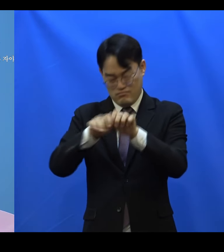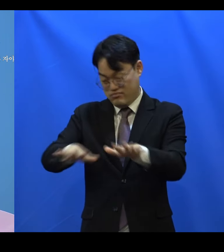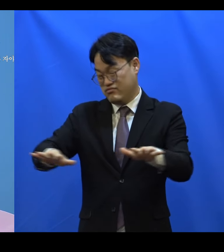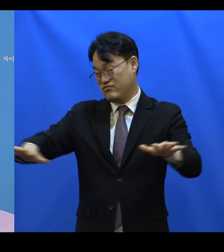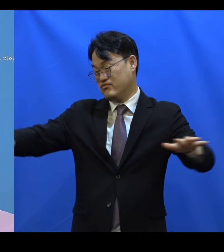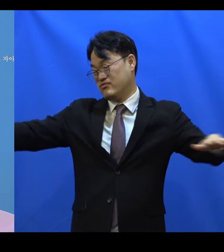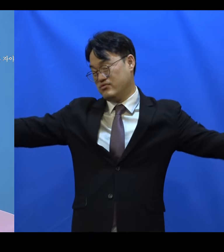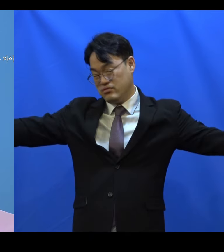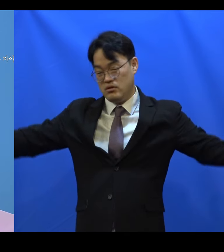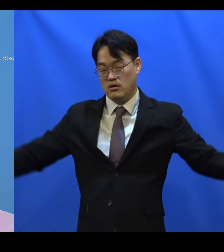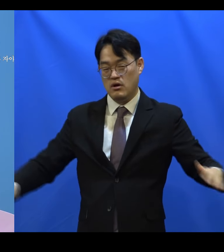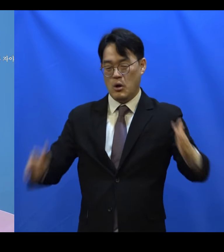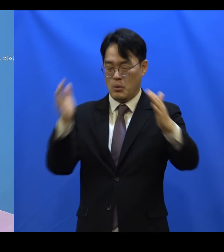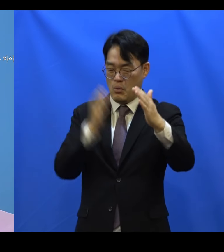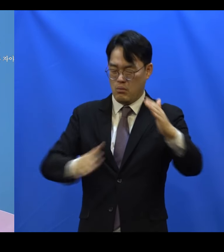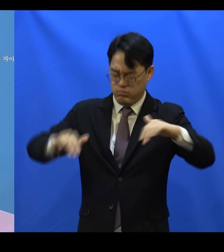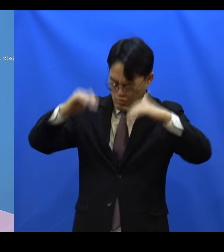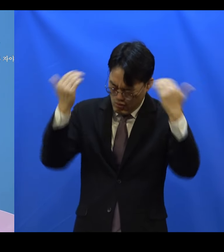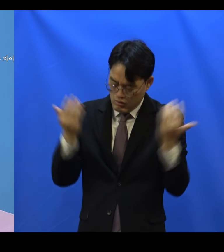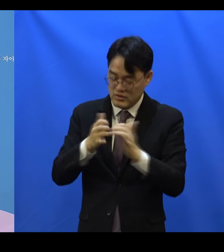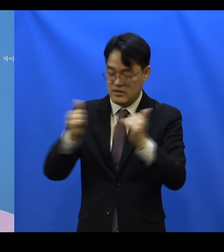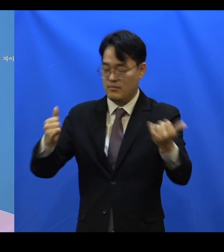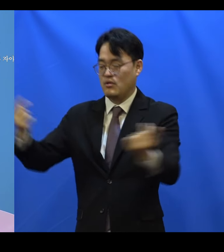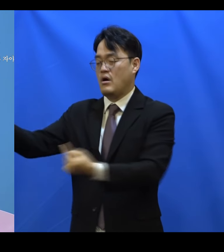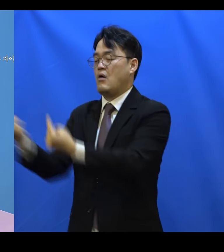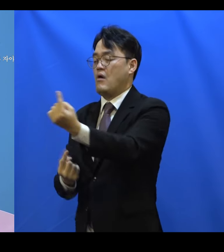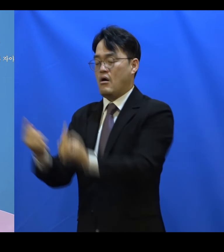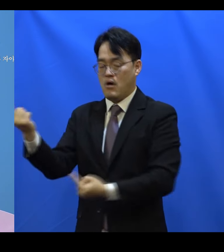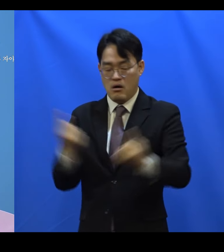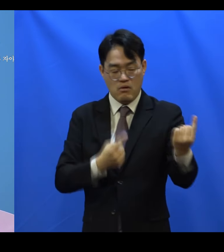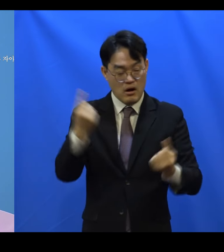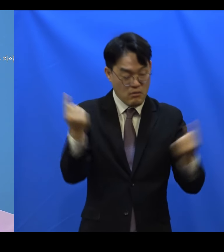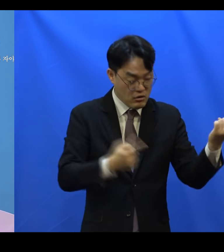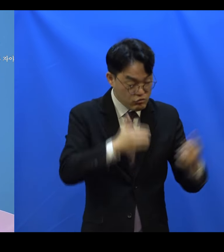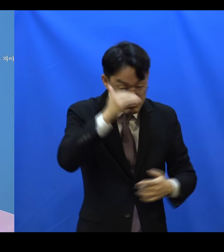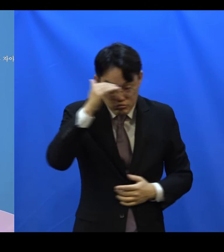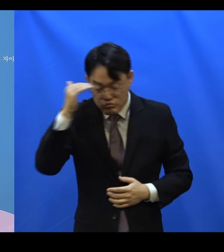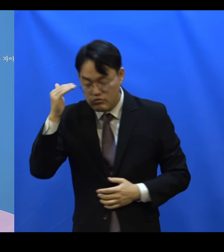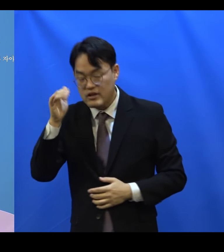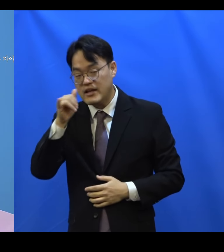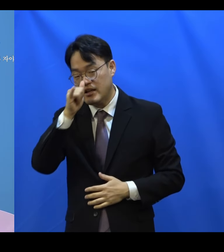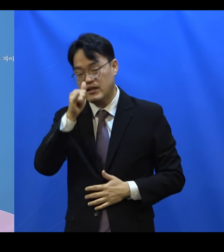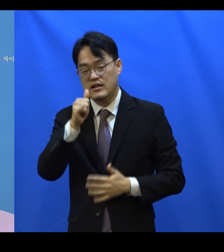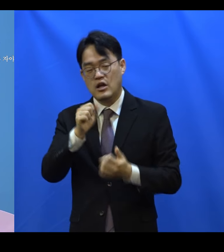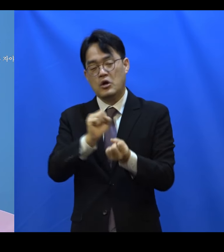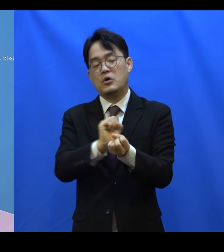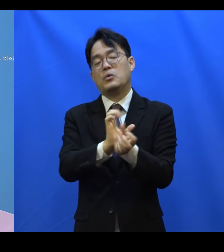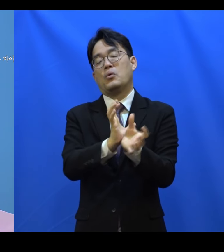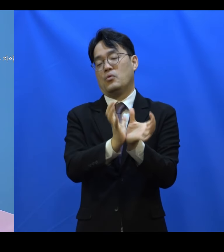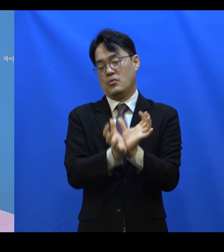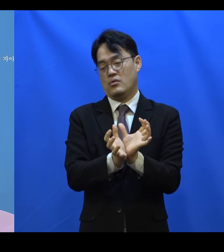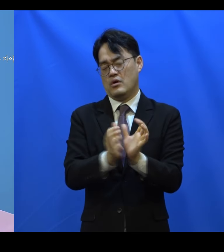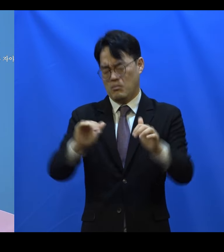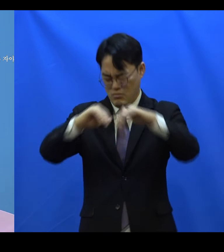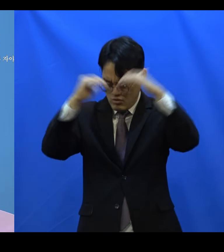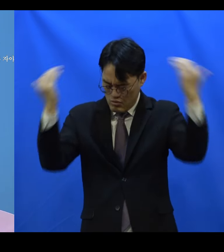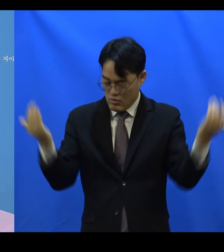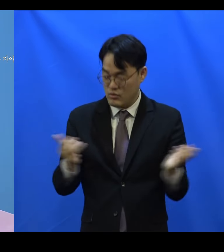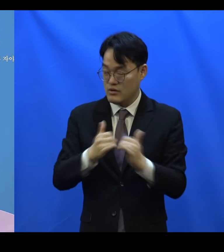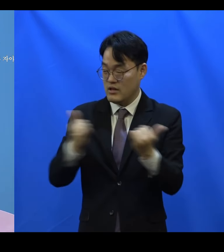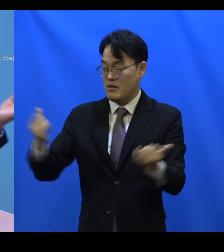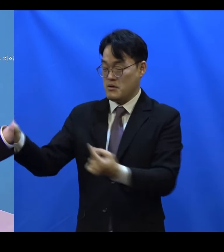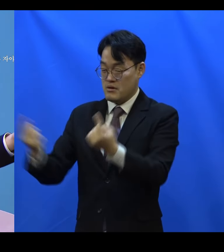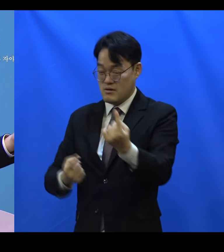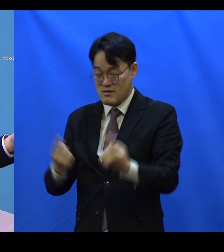프라이빗하게 소수의 사람만 그것을 관상할 수 있게 만든 게 아니라 모든 사람이 접근 가능한 곳에 널려져